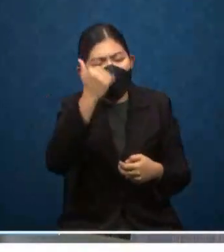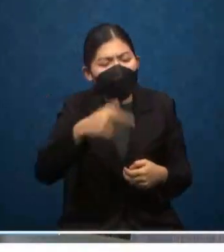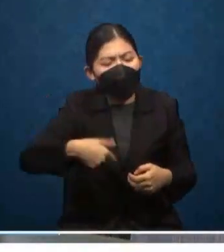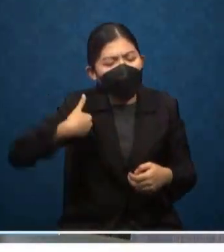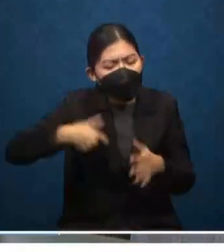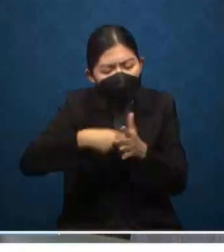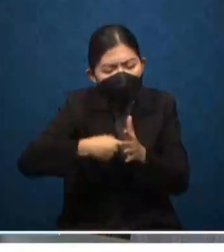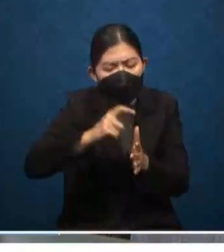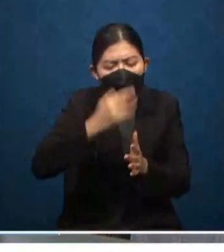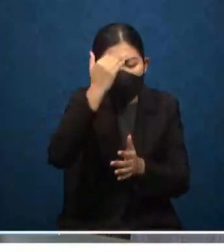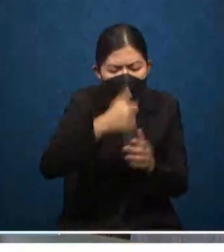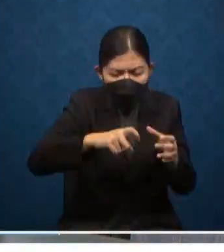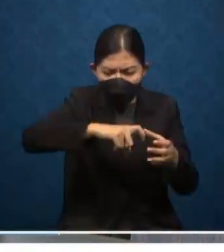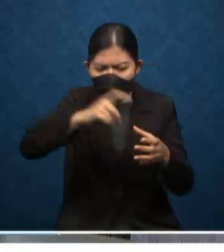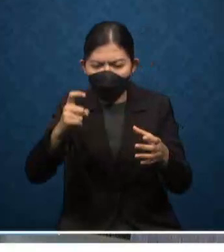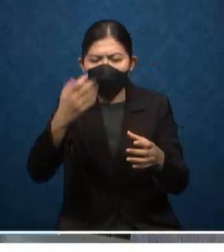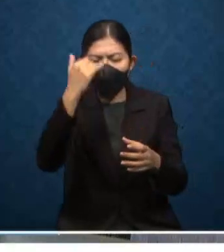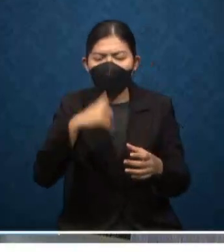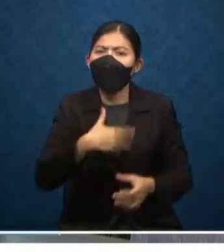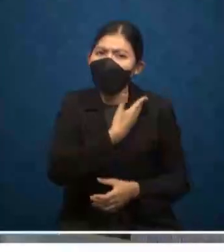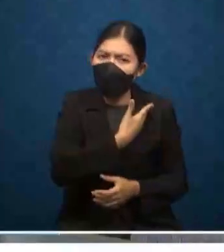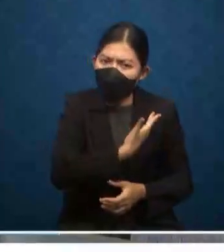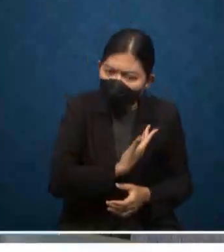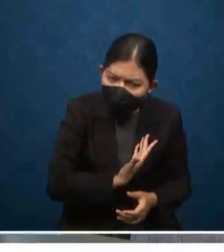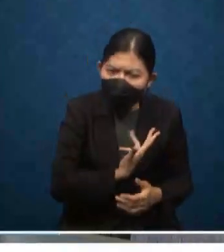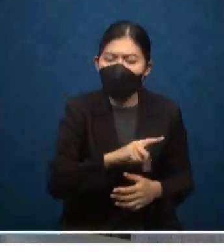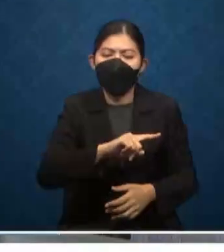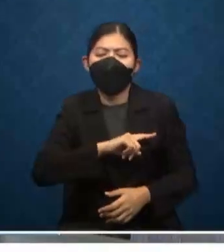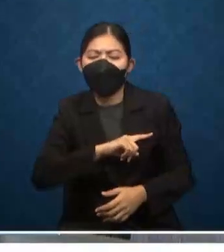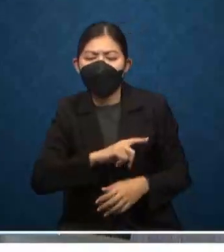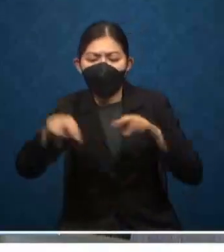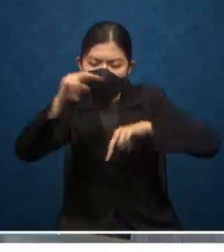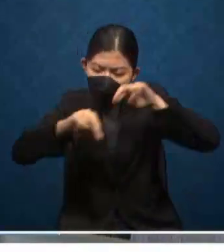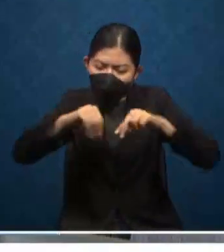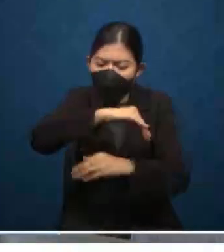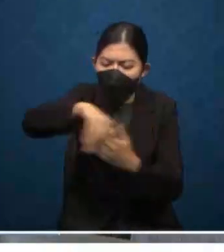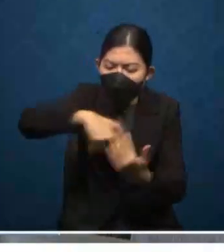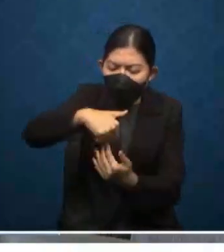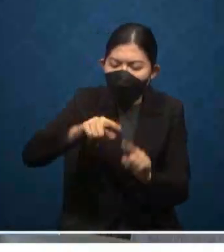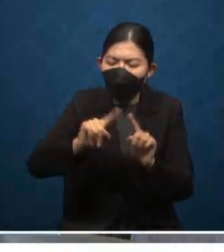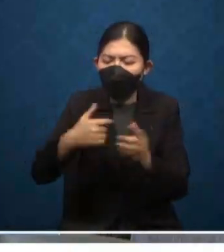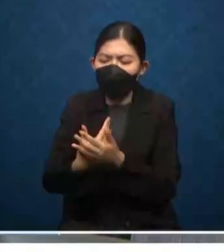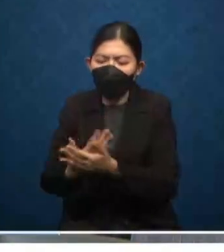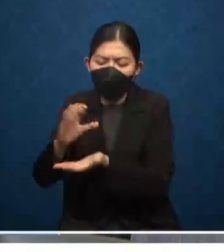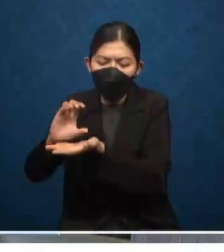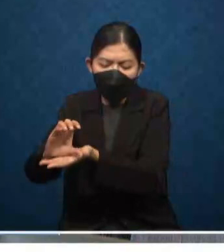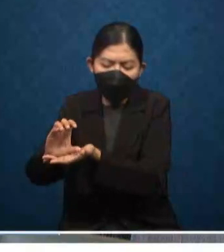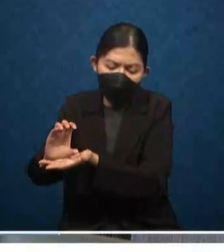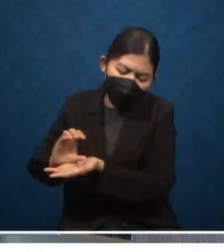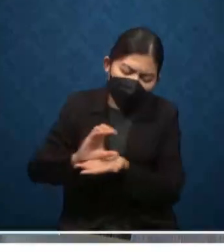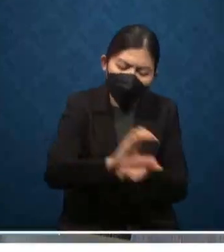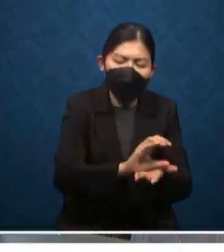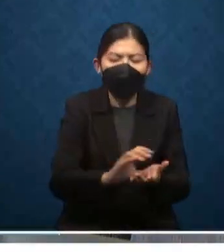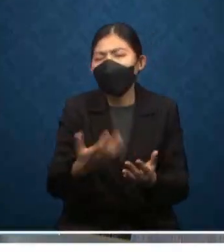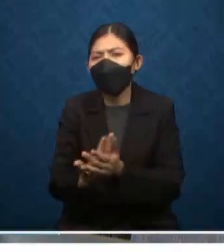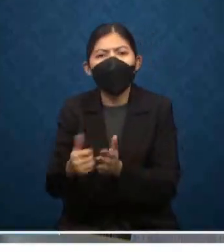แก้ไขท่านเพิ่มภารกิจเรื่องของการดูแลสิ่งแวดล้อมไว้แต่ท่านไปตัดเงินอุดหนุนของรัฐบาลออกเพราะฉะนั้นผม